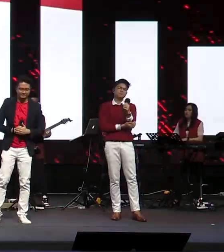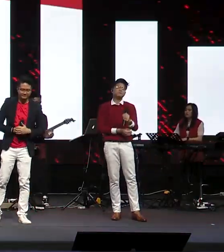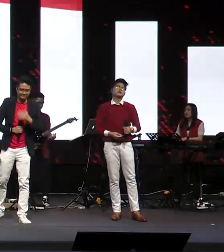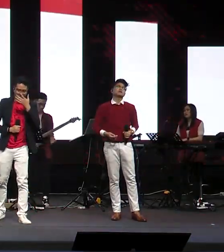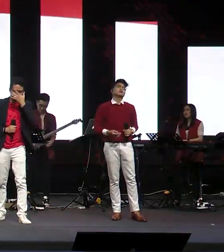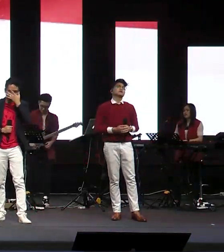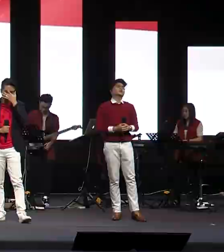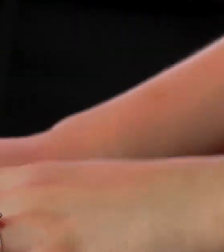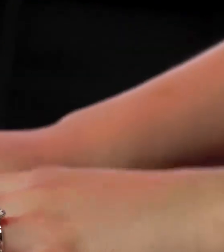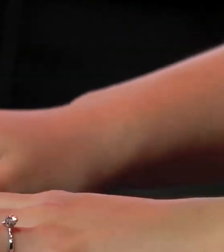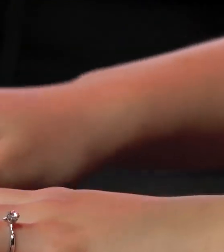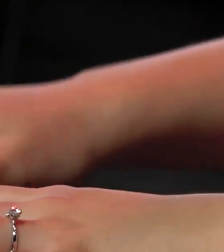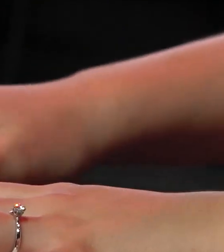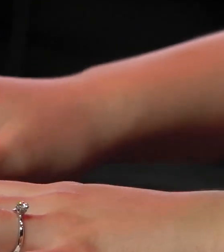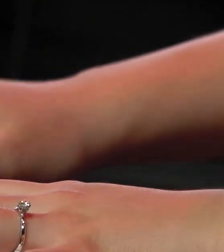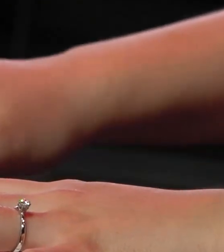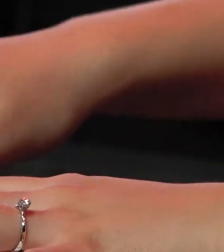Yes, Lord.